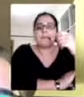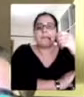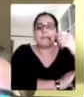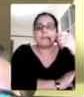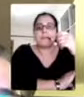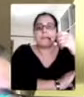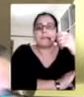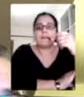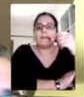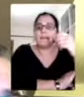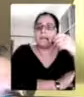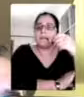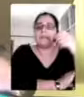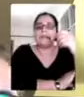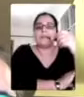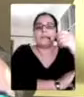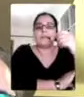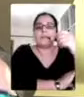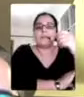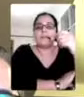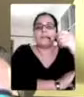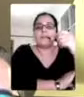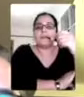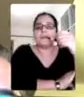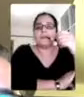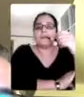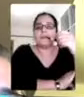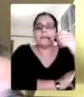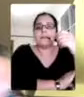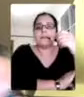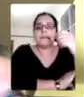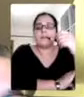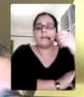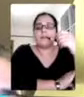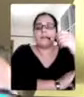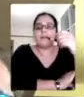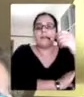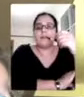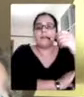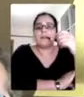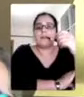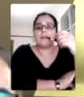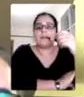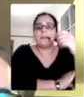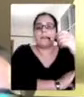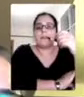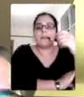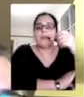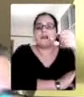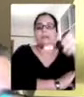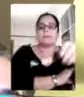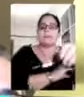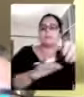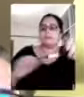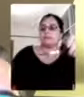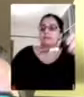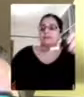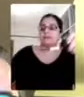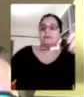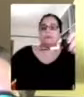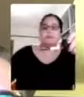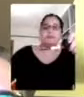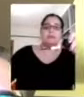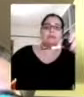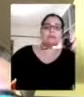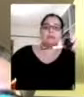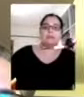geldi aslında. Diyorum elimdeki çakmaklardan hani bu en çok merak edilen Saromi'ymiş, Corona'ymış, Pearl'müş, bilmem neymiş, DuPont'muş falan filan.